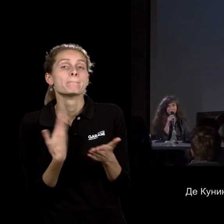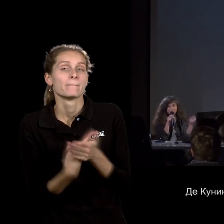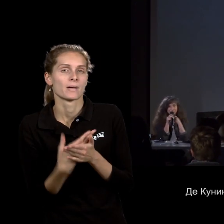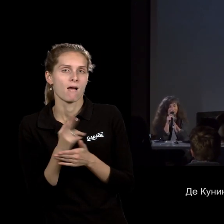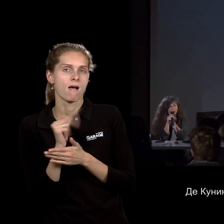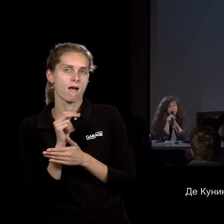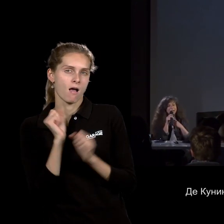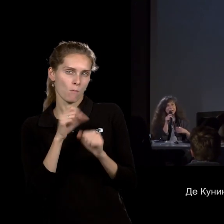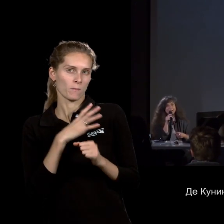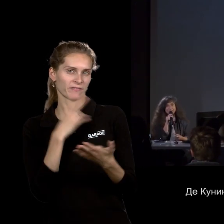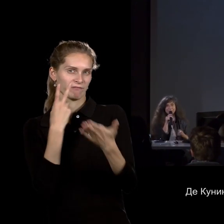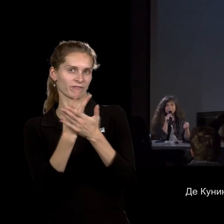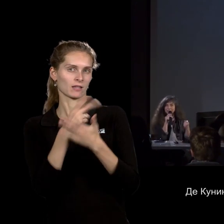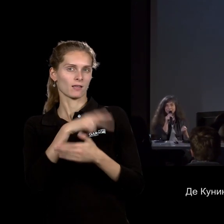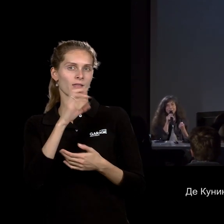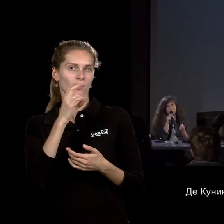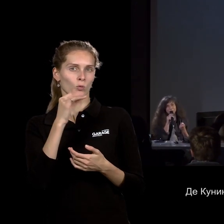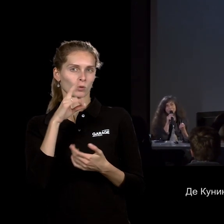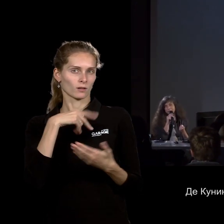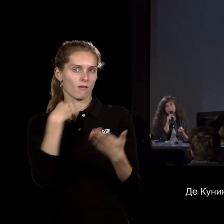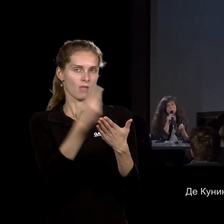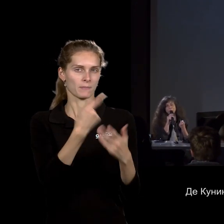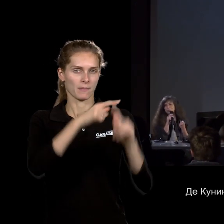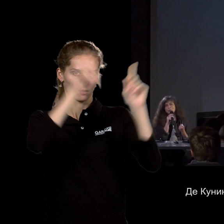работа, которую ему дал де Кунинг.